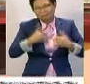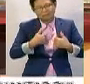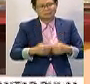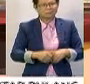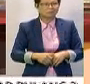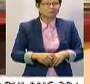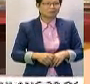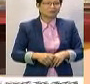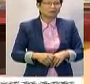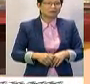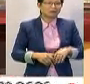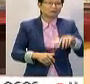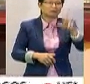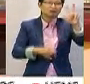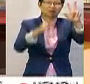Jumlah itu seramai